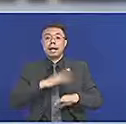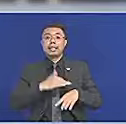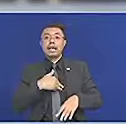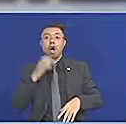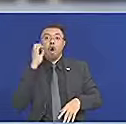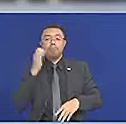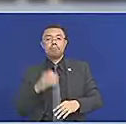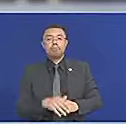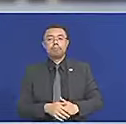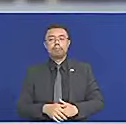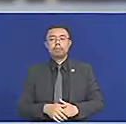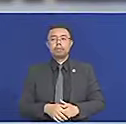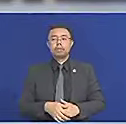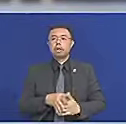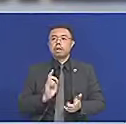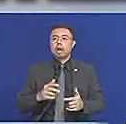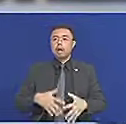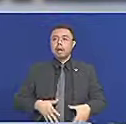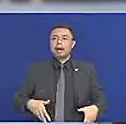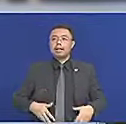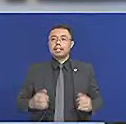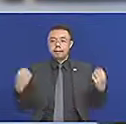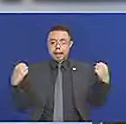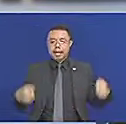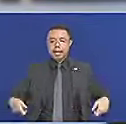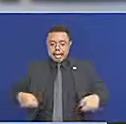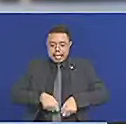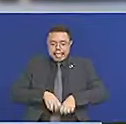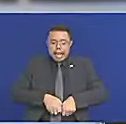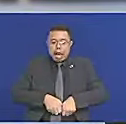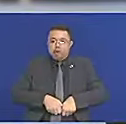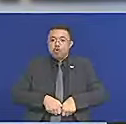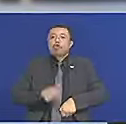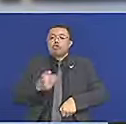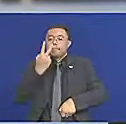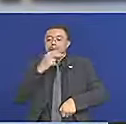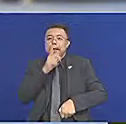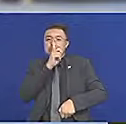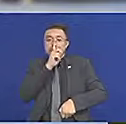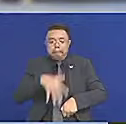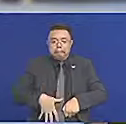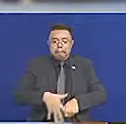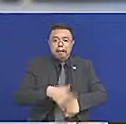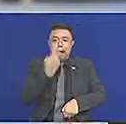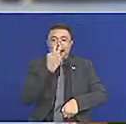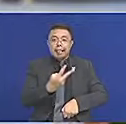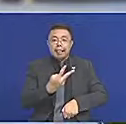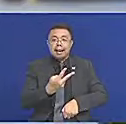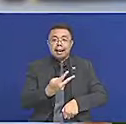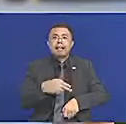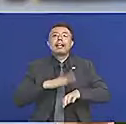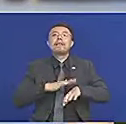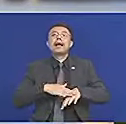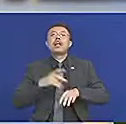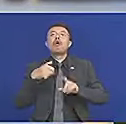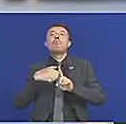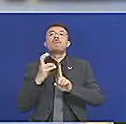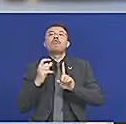om. Jadi kalau mandi saya pakai sarung segini supaya enggak kelihatan kurapnya. Saya bisa dipanggil om